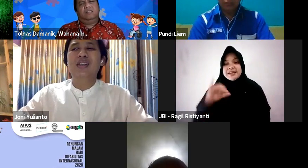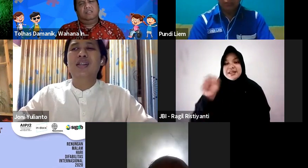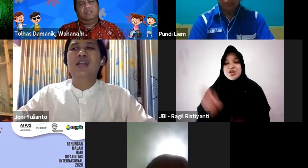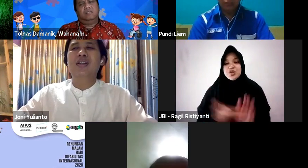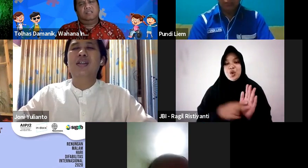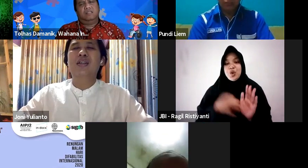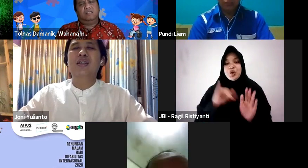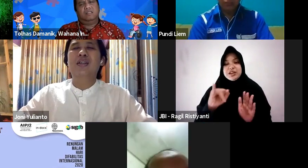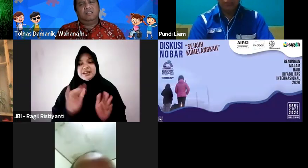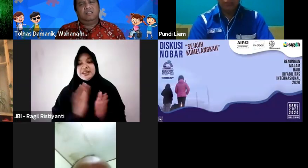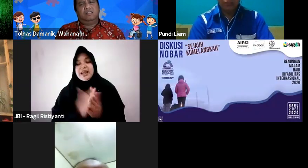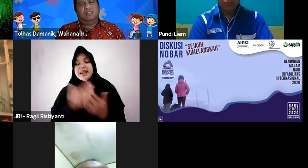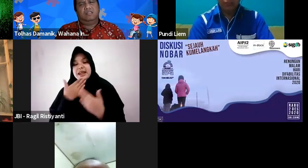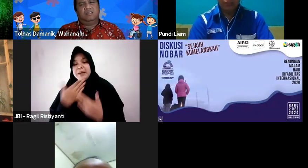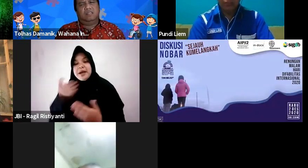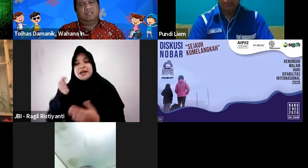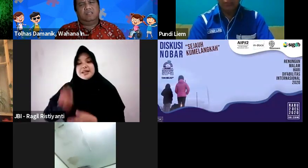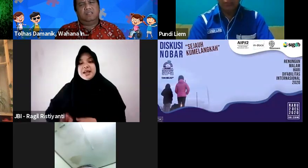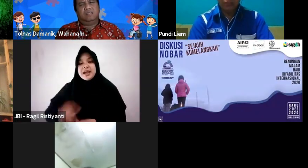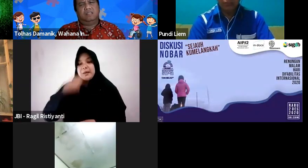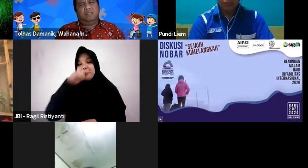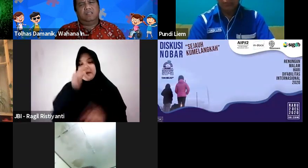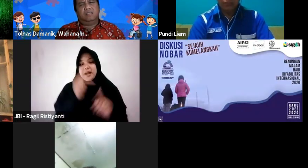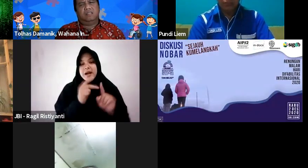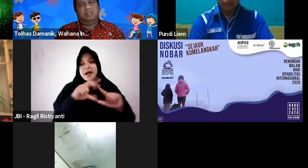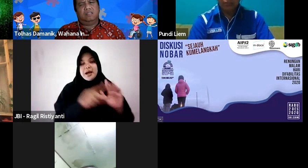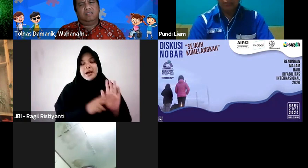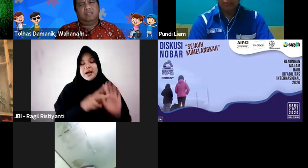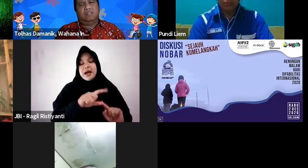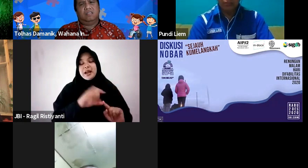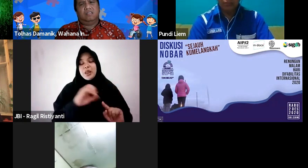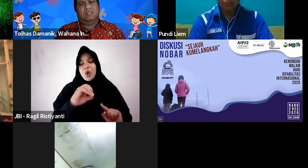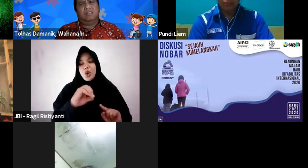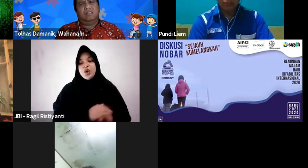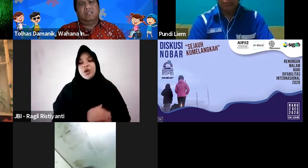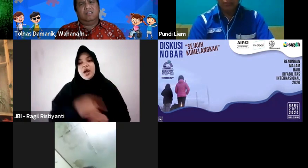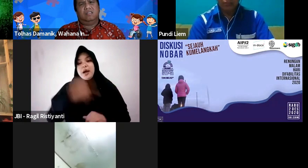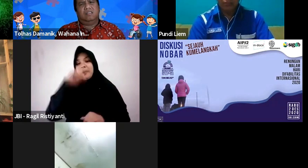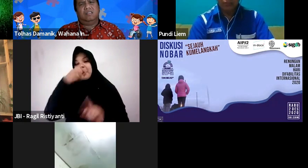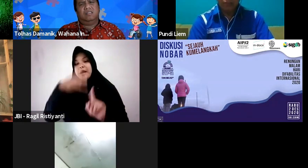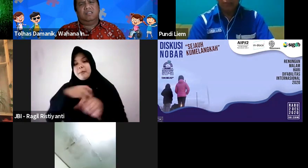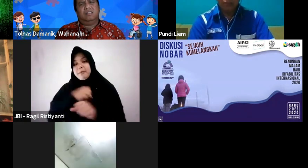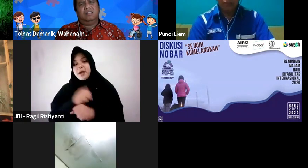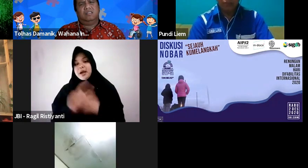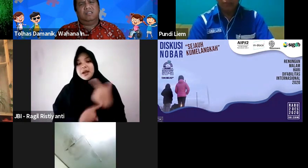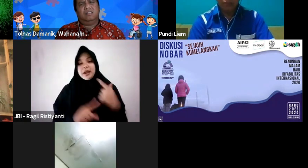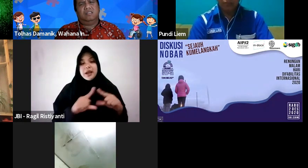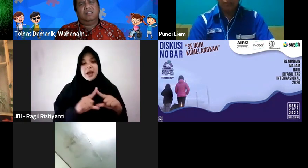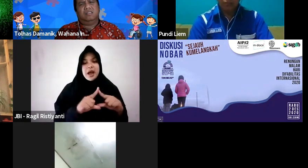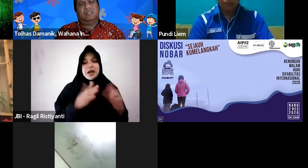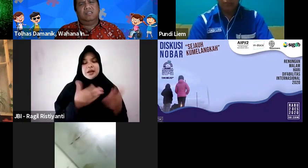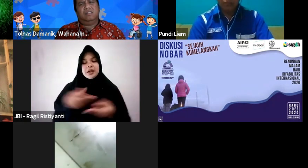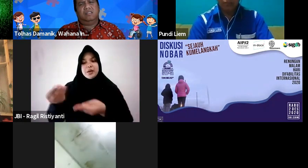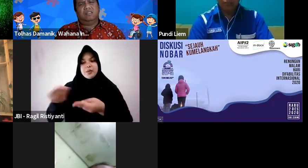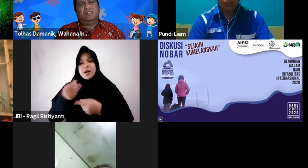juga terima kasih Sigap Parto apa aja Subagya atas dengan upaya